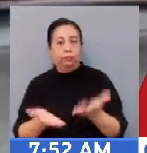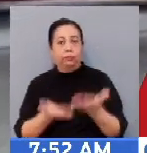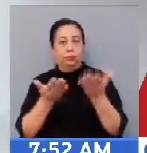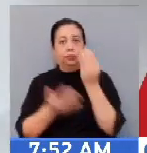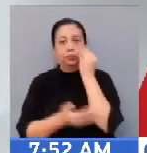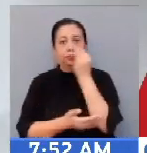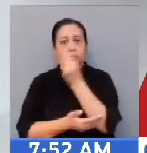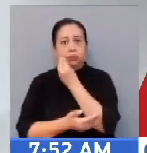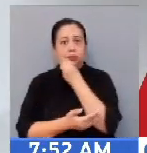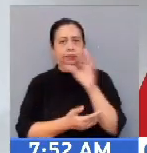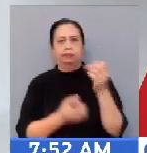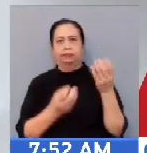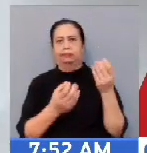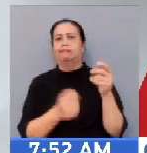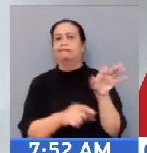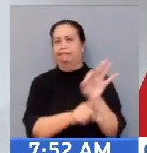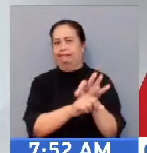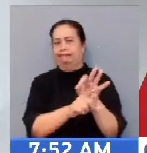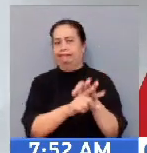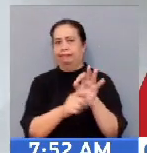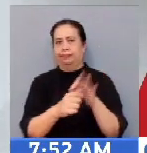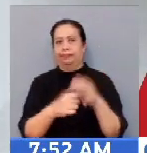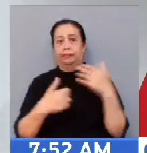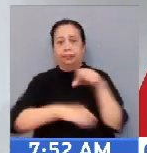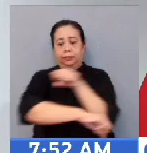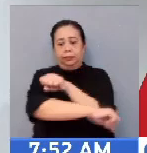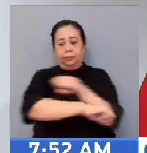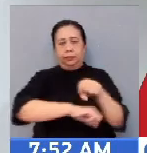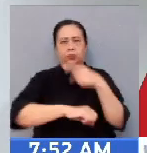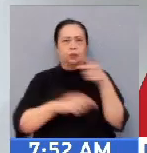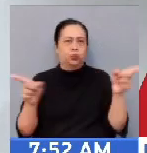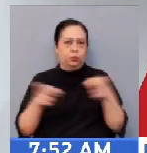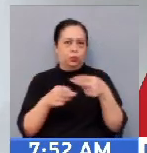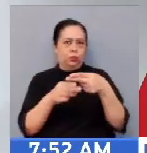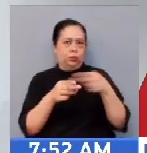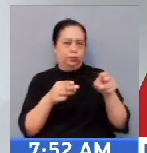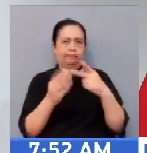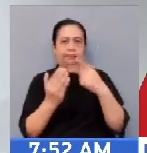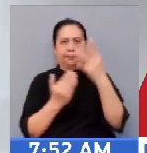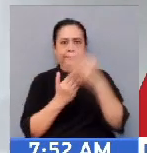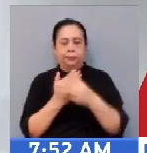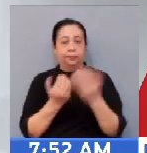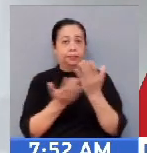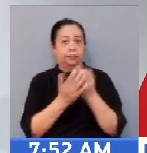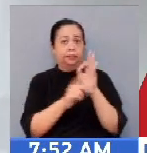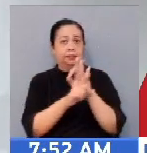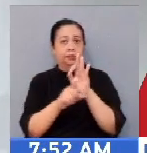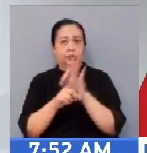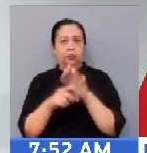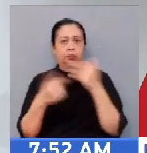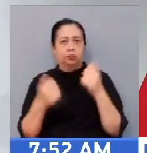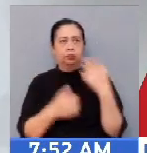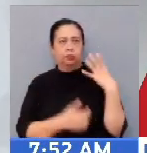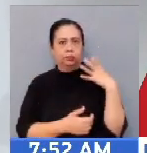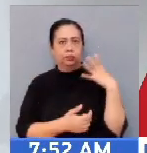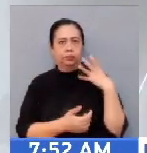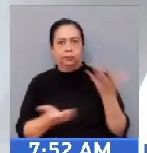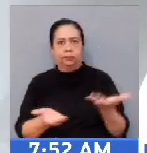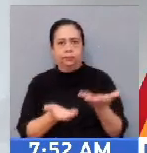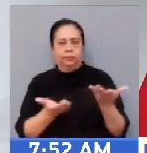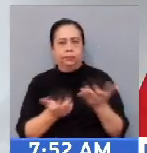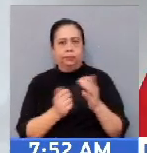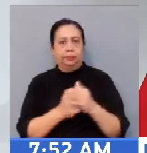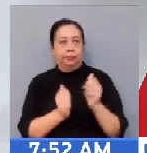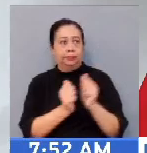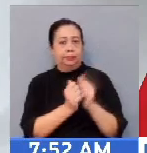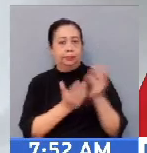fans. May entablado rin ito para sa maikling programa. Ilang fans na rin ang naghihintay dito. Ang isa sa kanila, 65